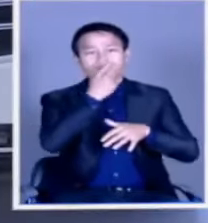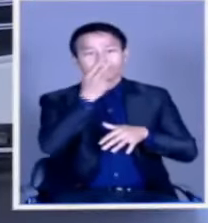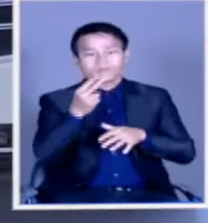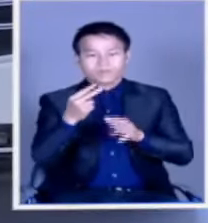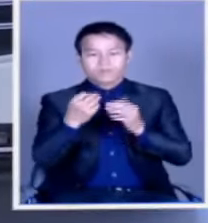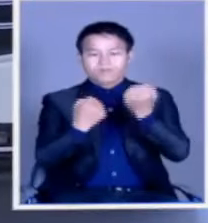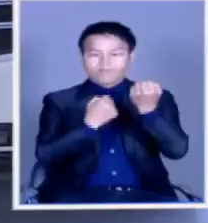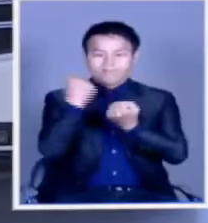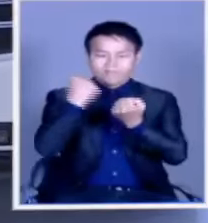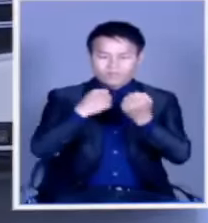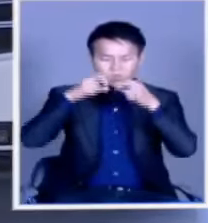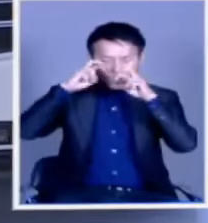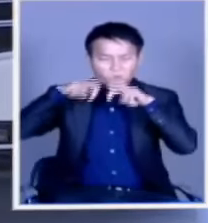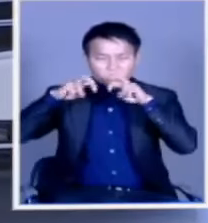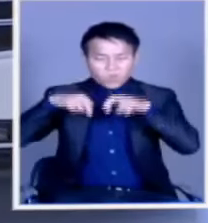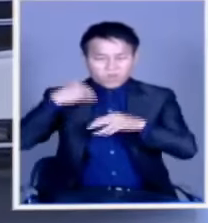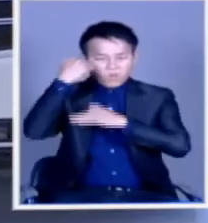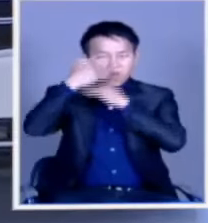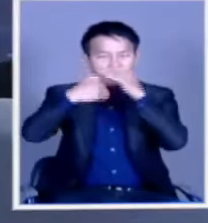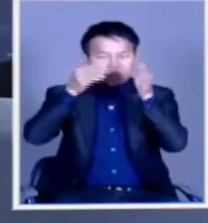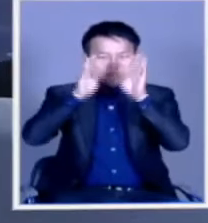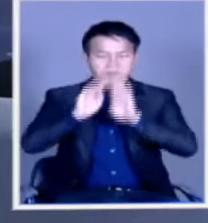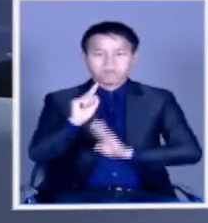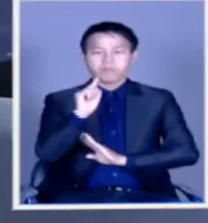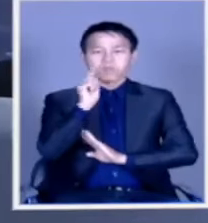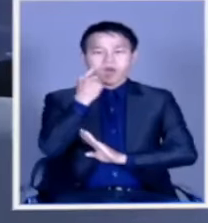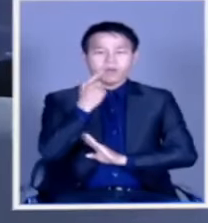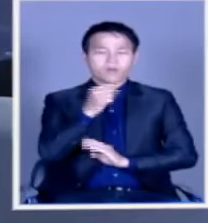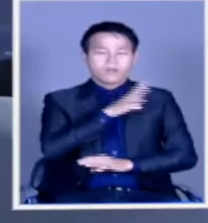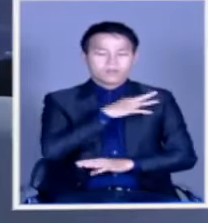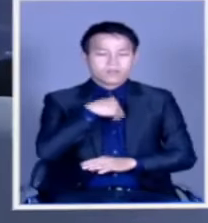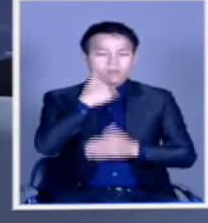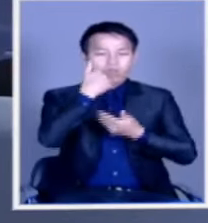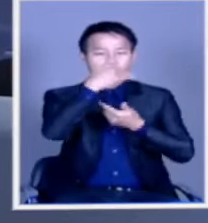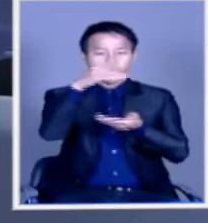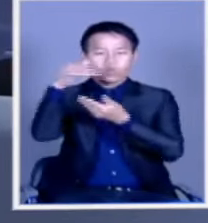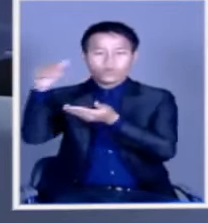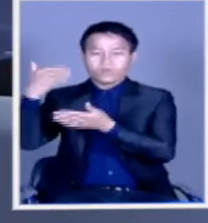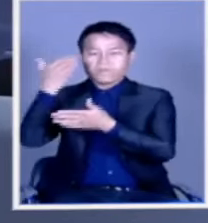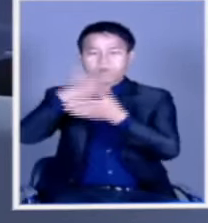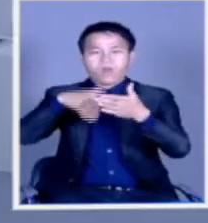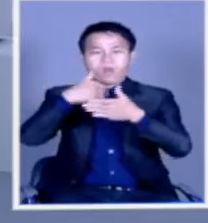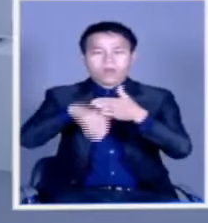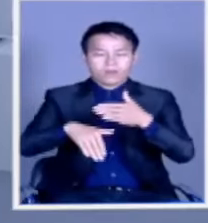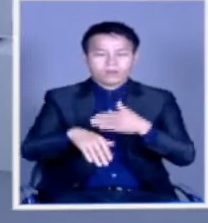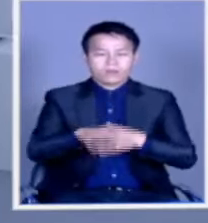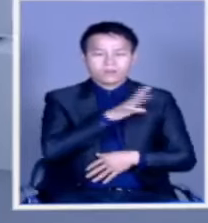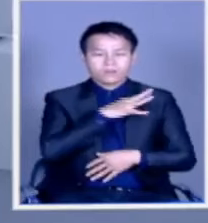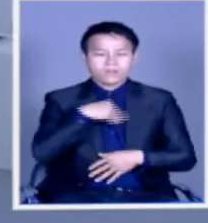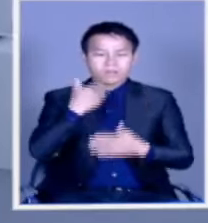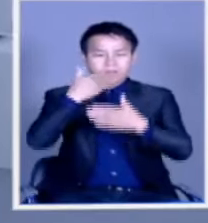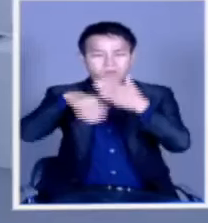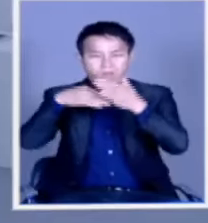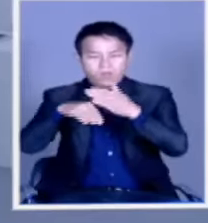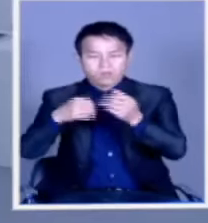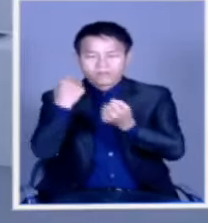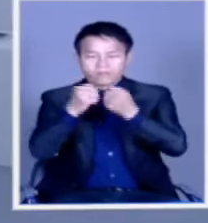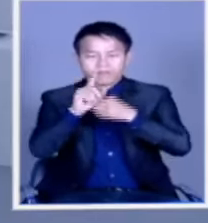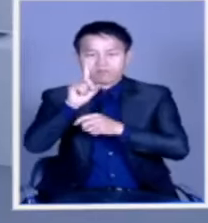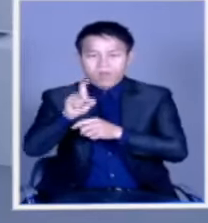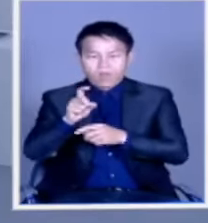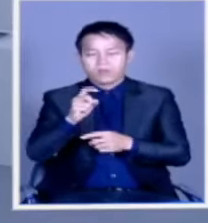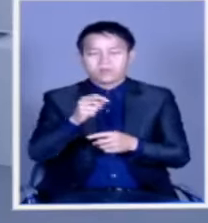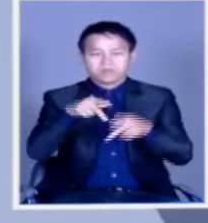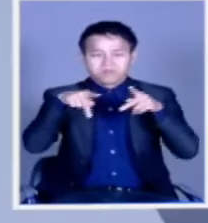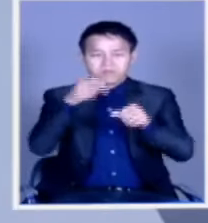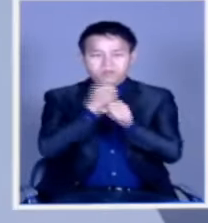การวิจัยพัฒนาออกแบบไปจนถึงการวางจำหน่ายและบริการหลังการขายบริษัทของพวกข้าพเจ้า